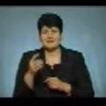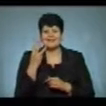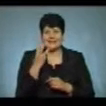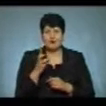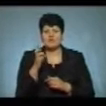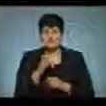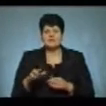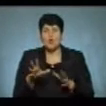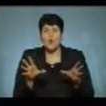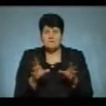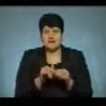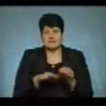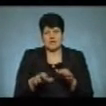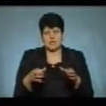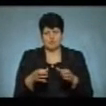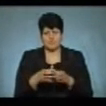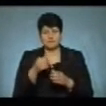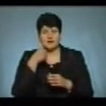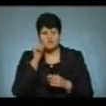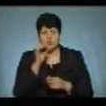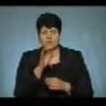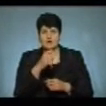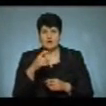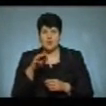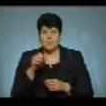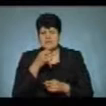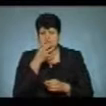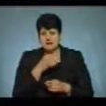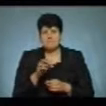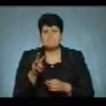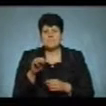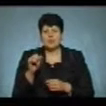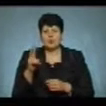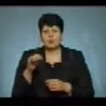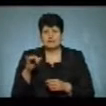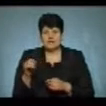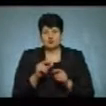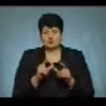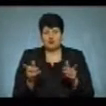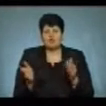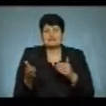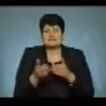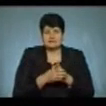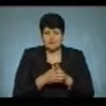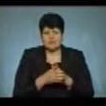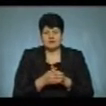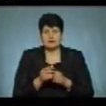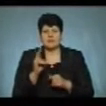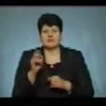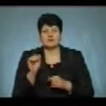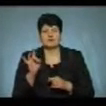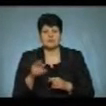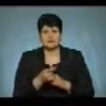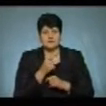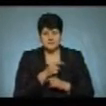територіальній громаді. Вчора Ольга Хома повідомила, що Миколинецьку школу Теребовлянського району закрили на карантин через спалах кору.